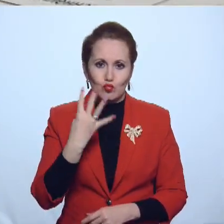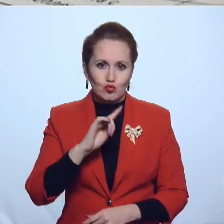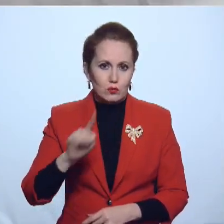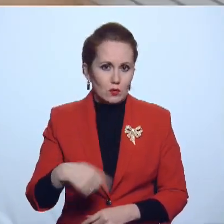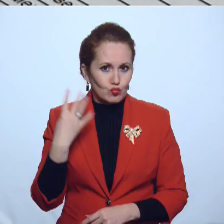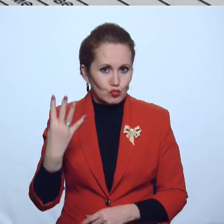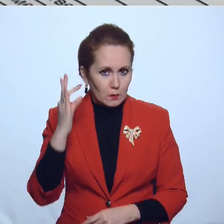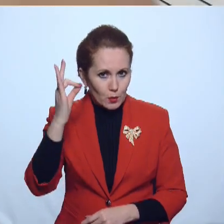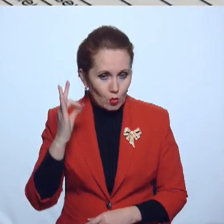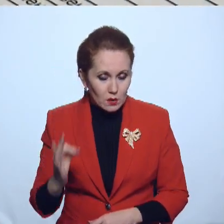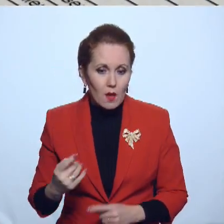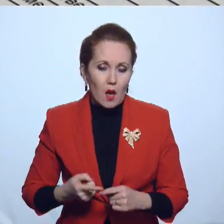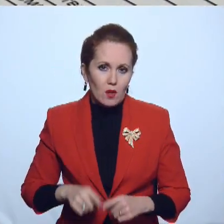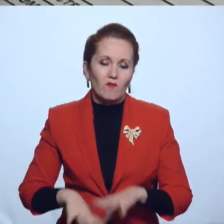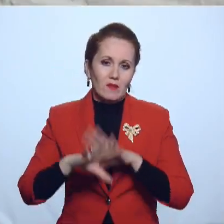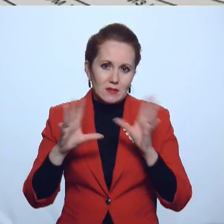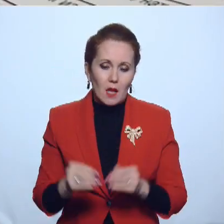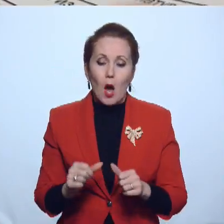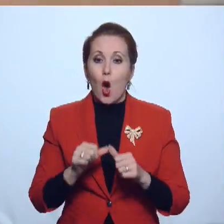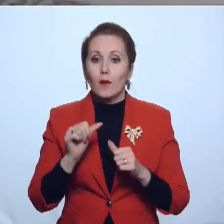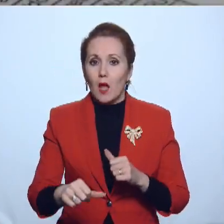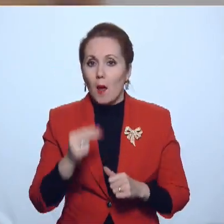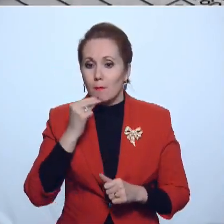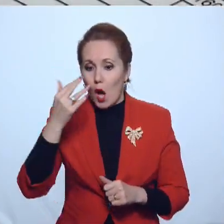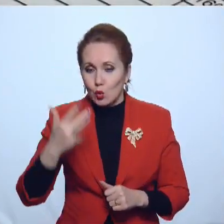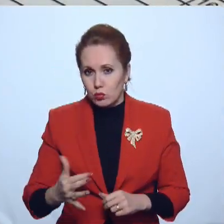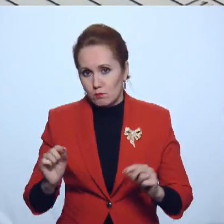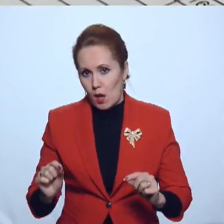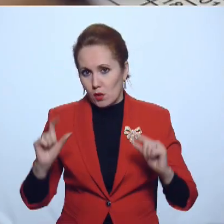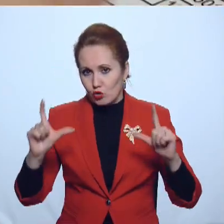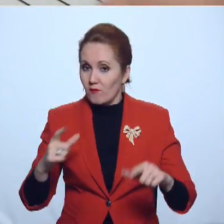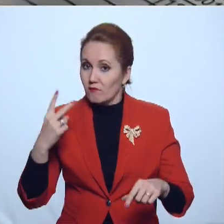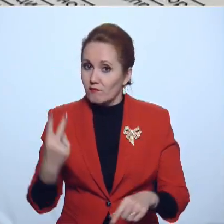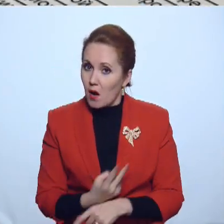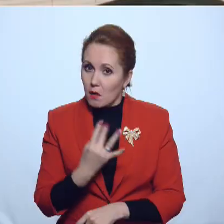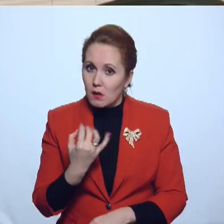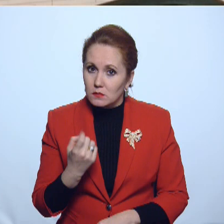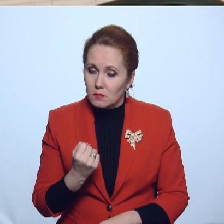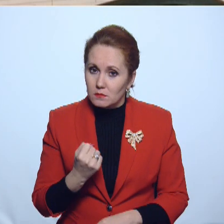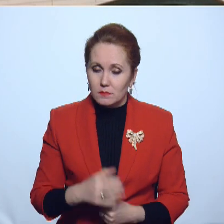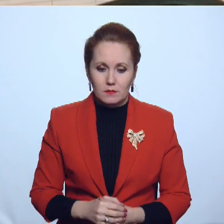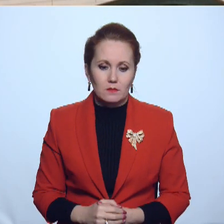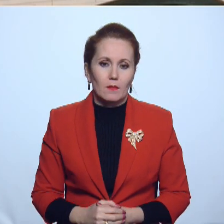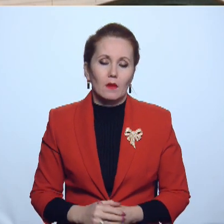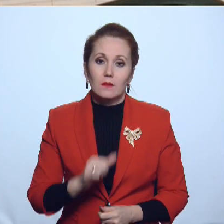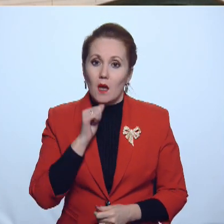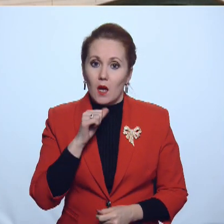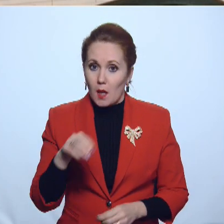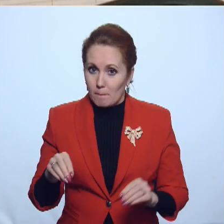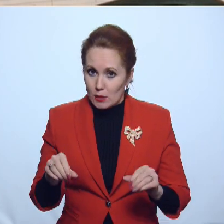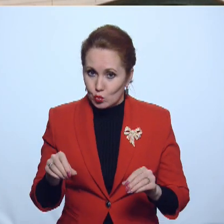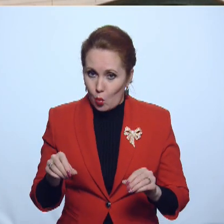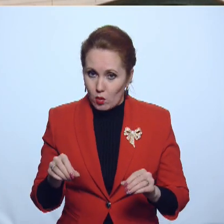4,4%. Это в целом. Отдельные продукты подорожали больше, чем в 2 раза. На сахарный